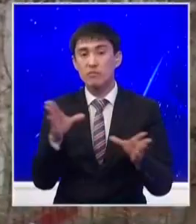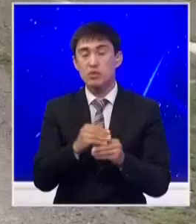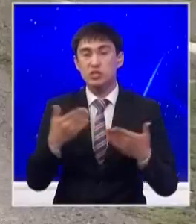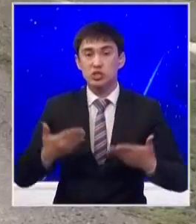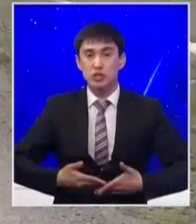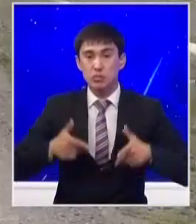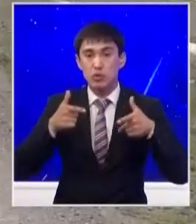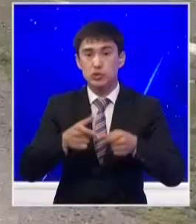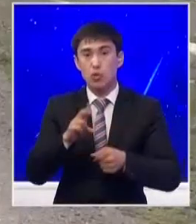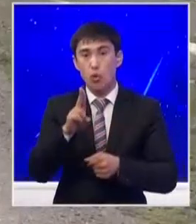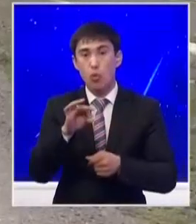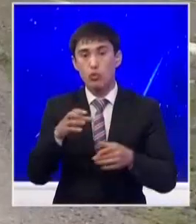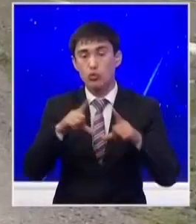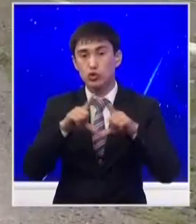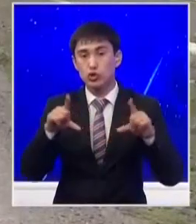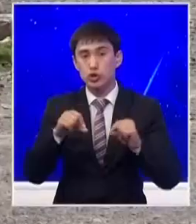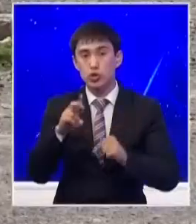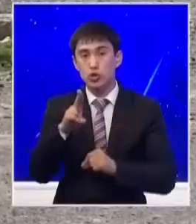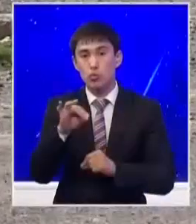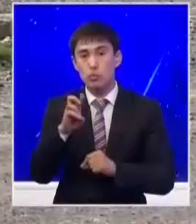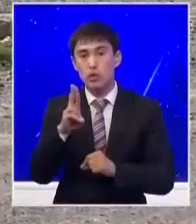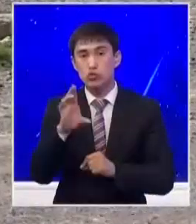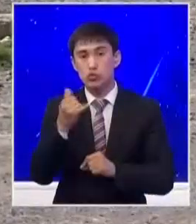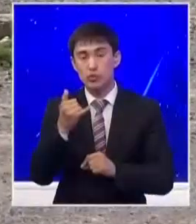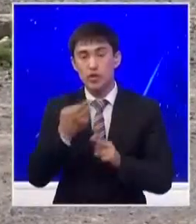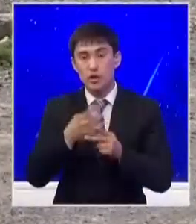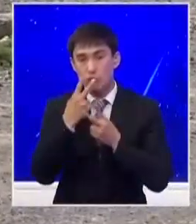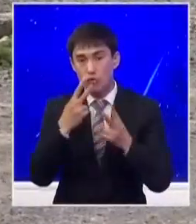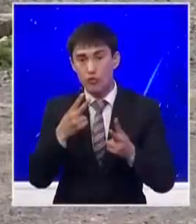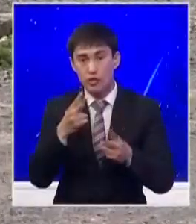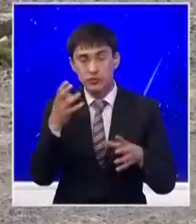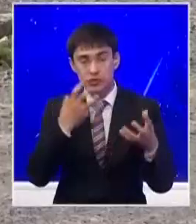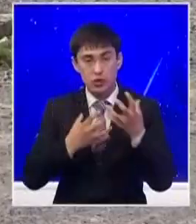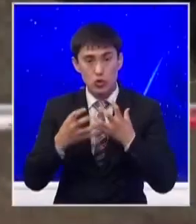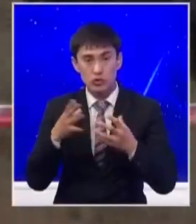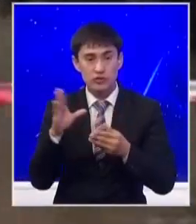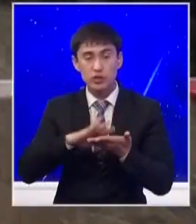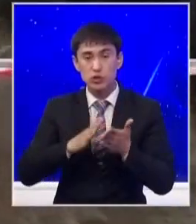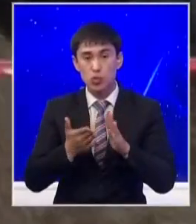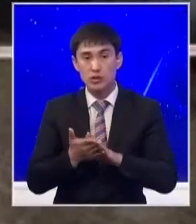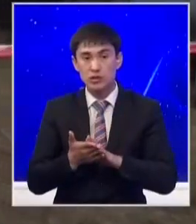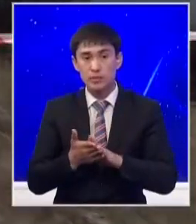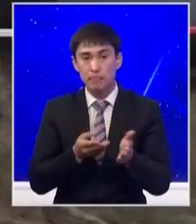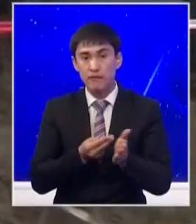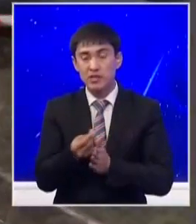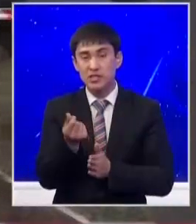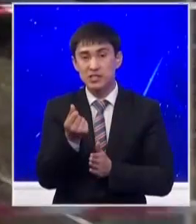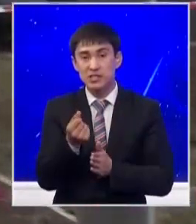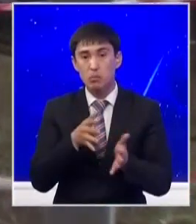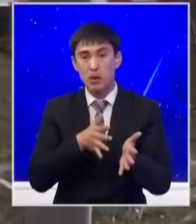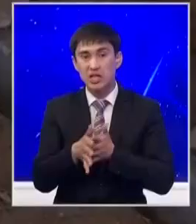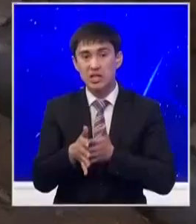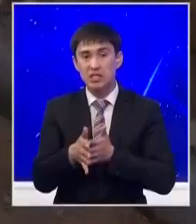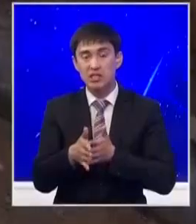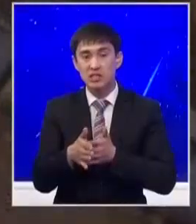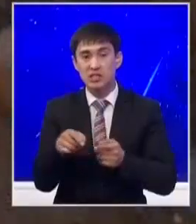жителями посетил коммунальное учреждение Курунбельсу, где воочию убедился в серьезности всей ситуации. Выделенные средства потрачены, но,